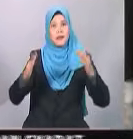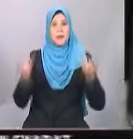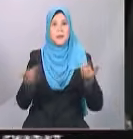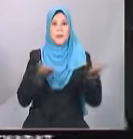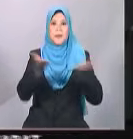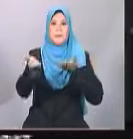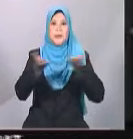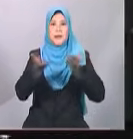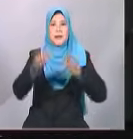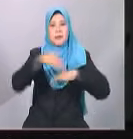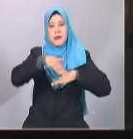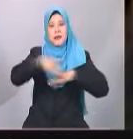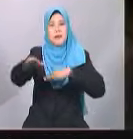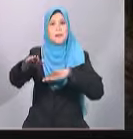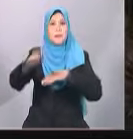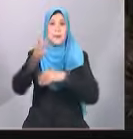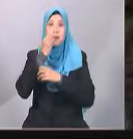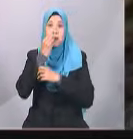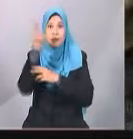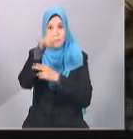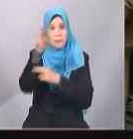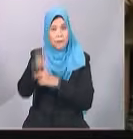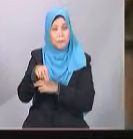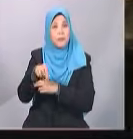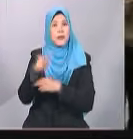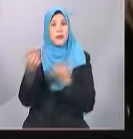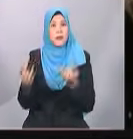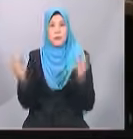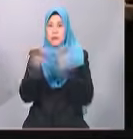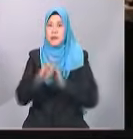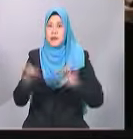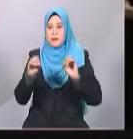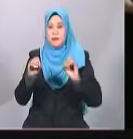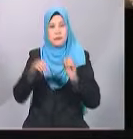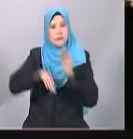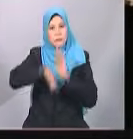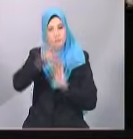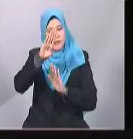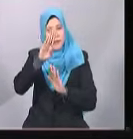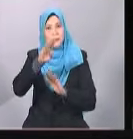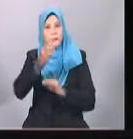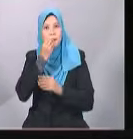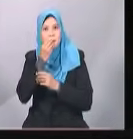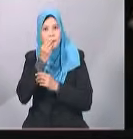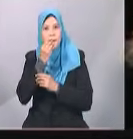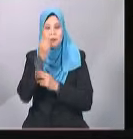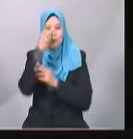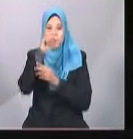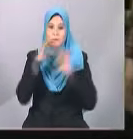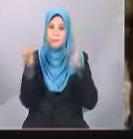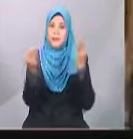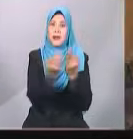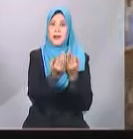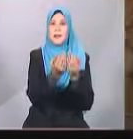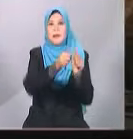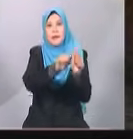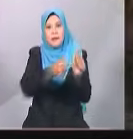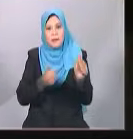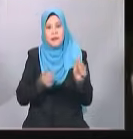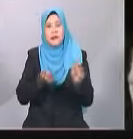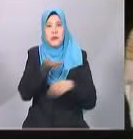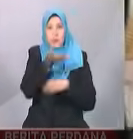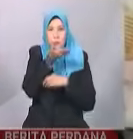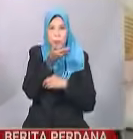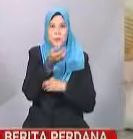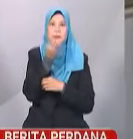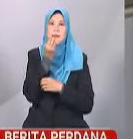perkhidmatan penghantaran makanan. Dan ia dapat memastikan tiada lebihan makanan dan mencukupi untuk setiap isi rumah sekaligus mengelak berlaku